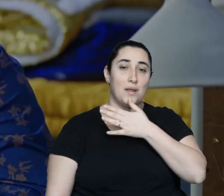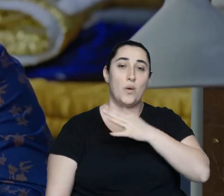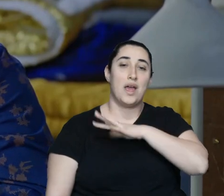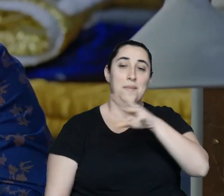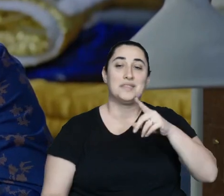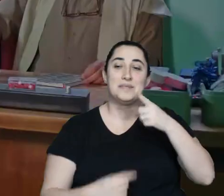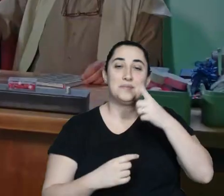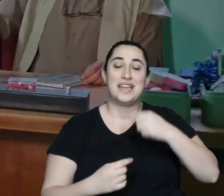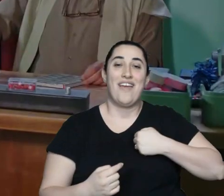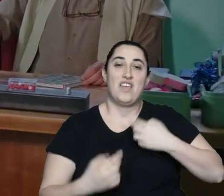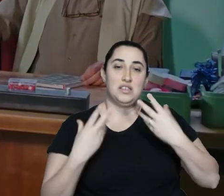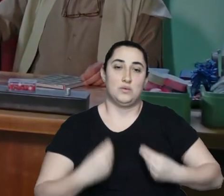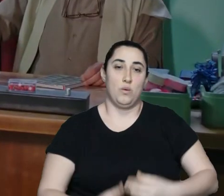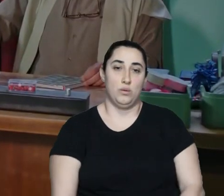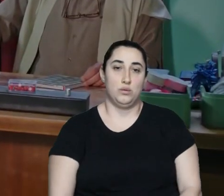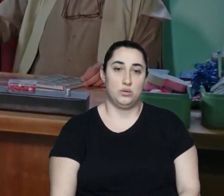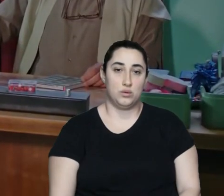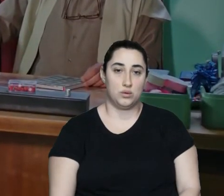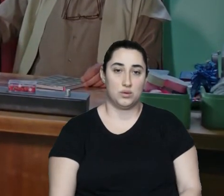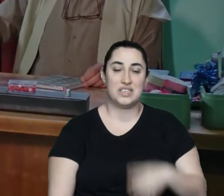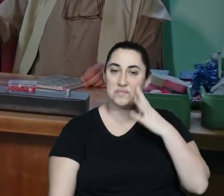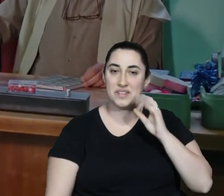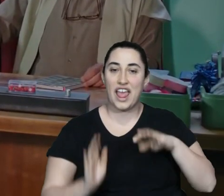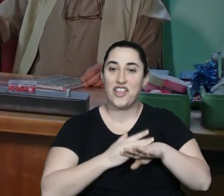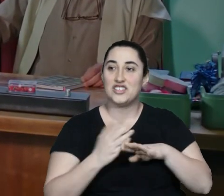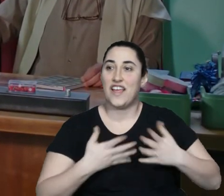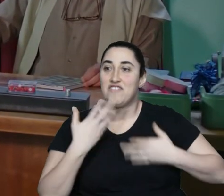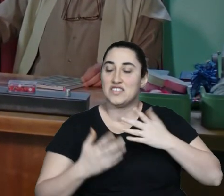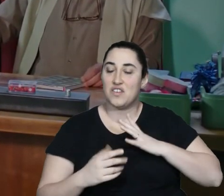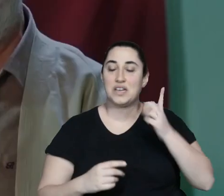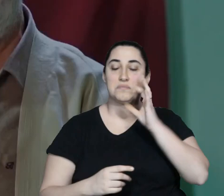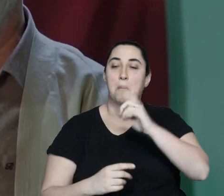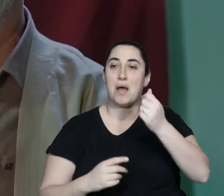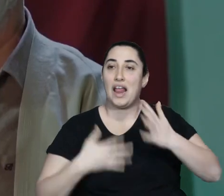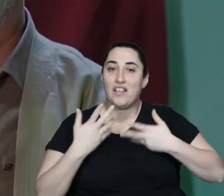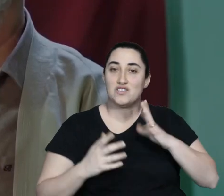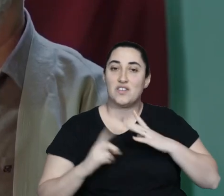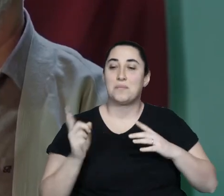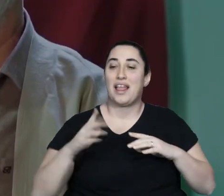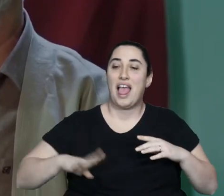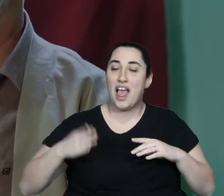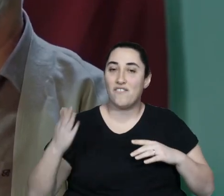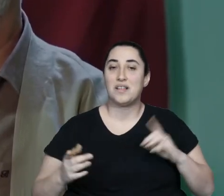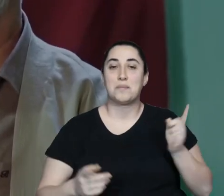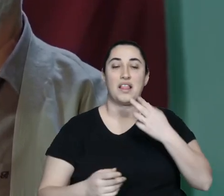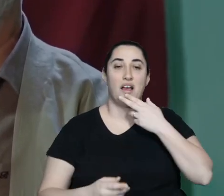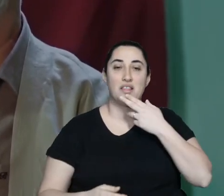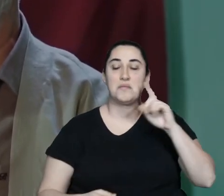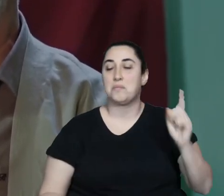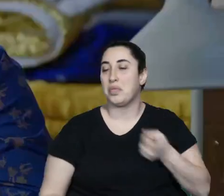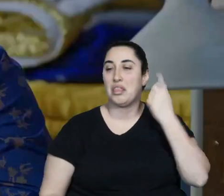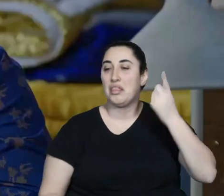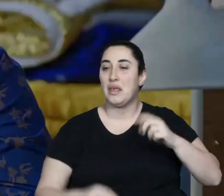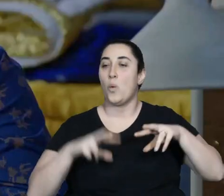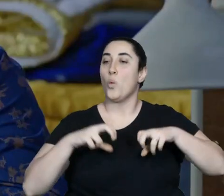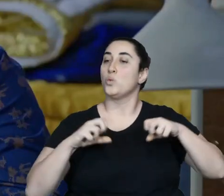putu olduğunu. Kiminin mal, kiminin para, kiminin evlat, kiminin kadın, kiminin